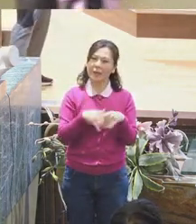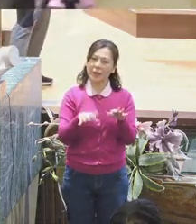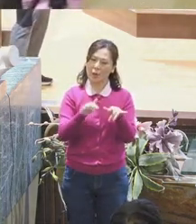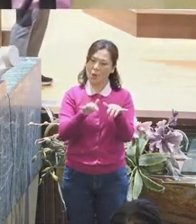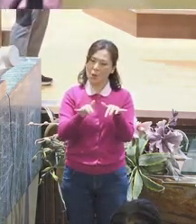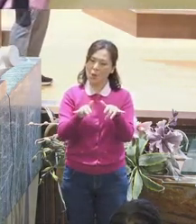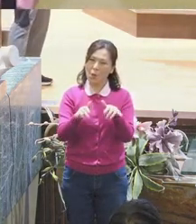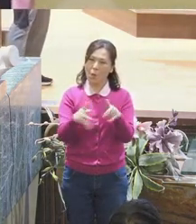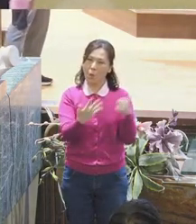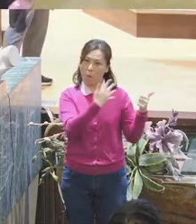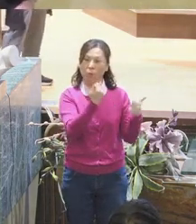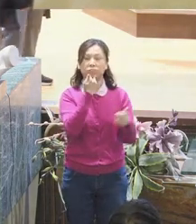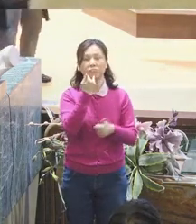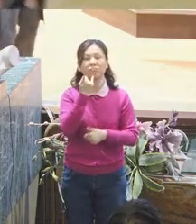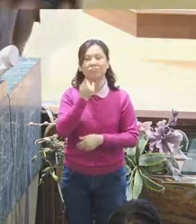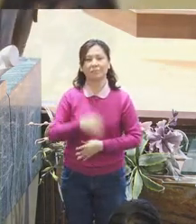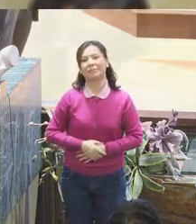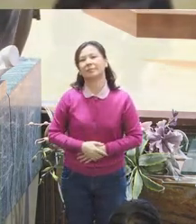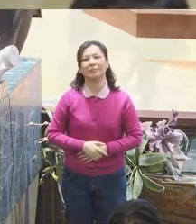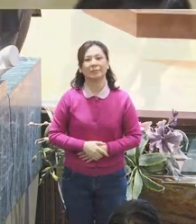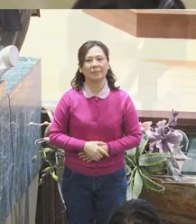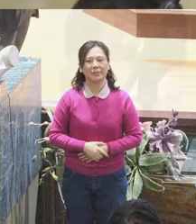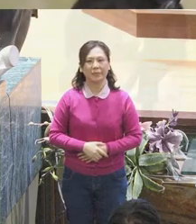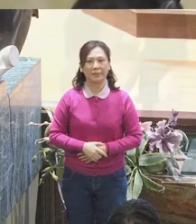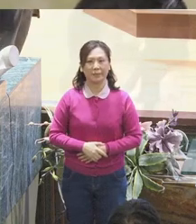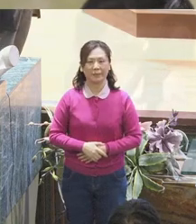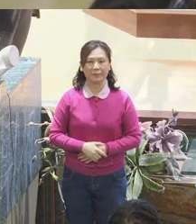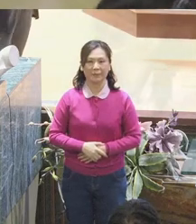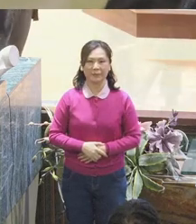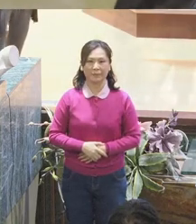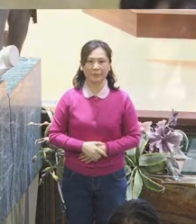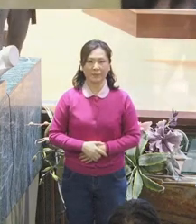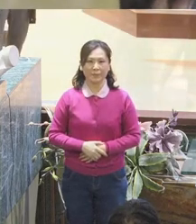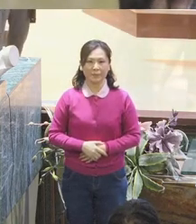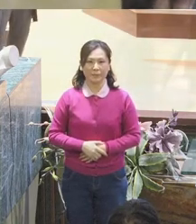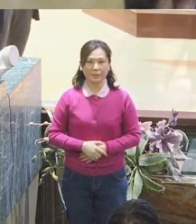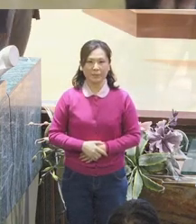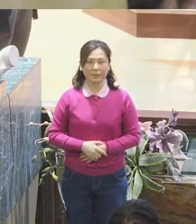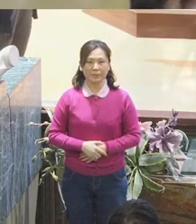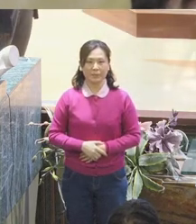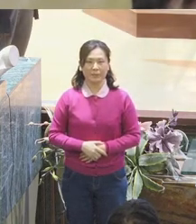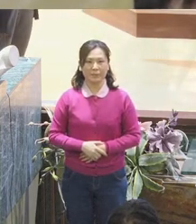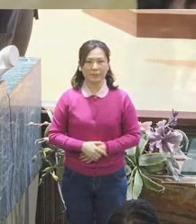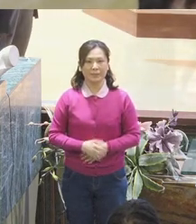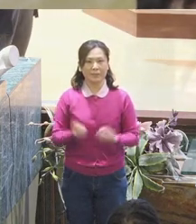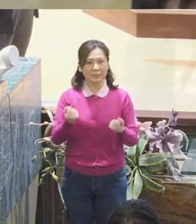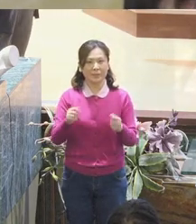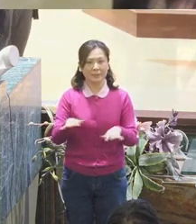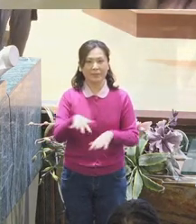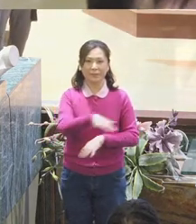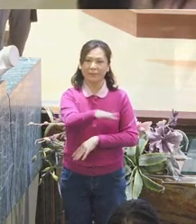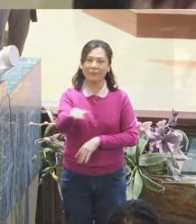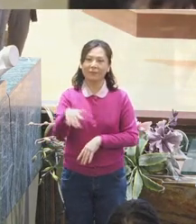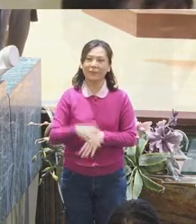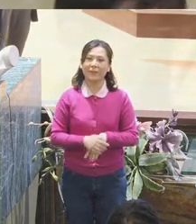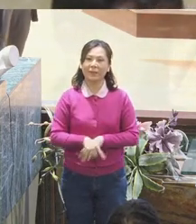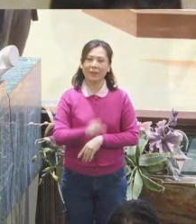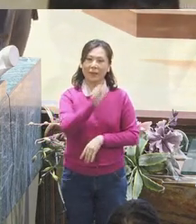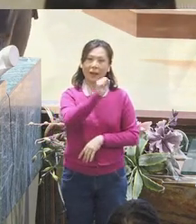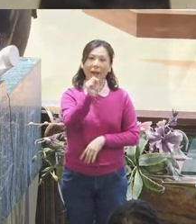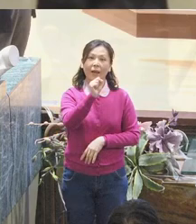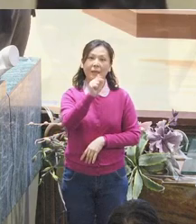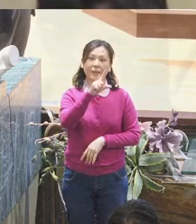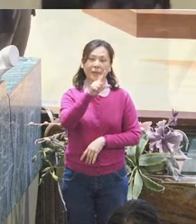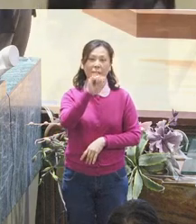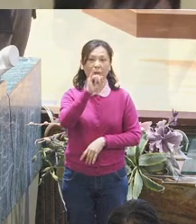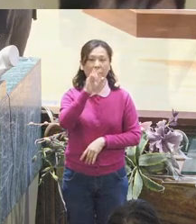面有这一个 code， 可以把它输入进去。那用在这一场里面我们应该会用 Slido 上面